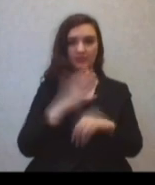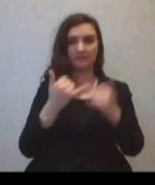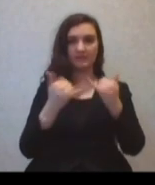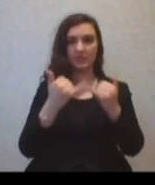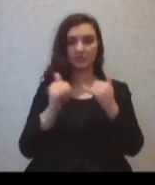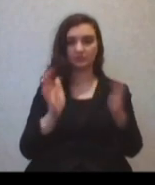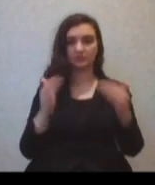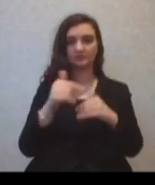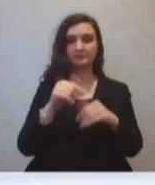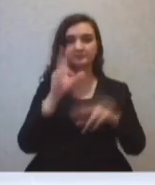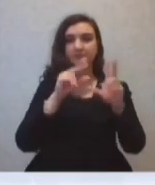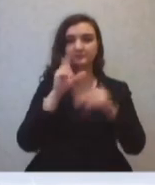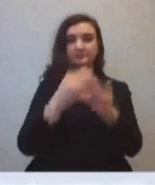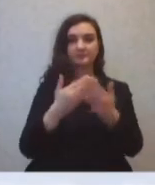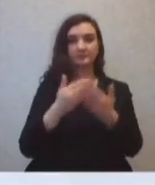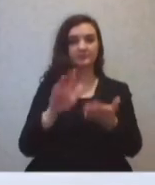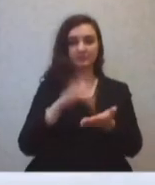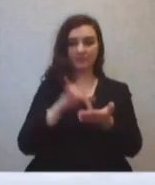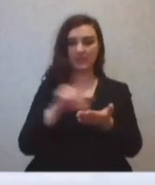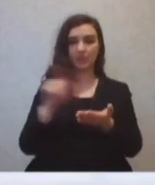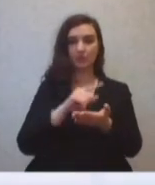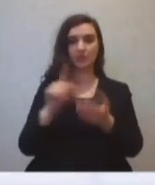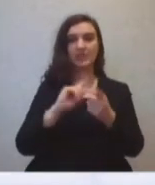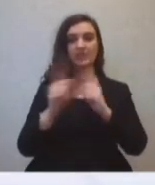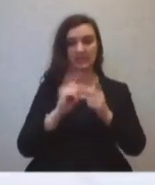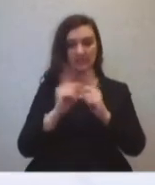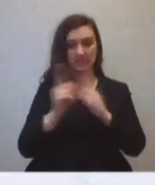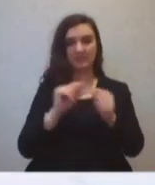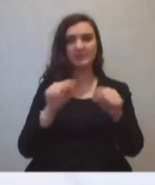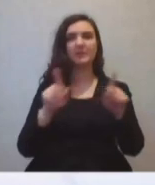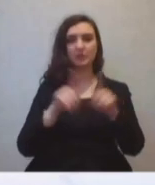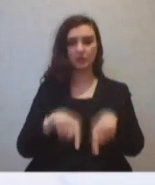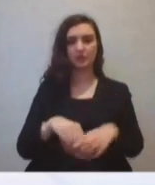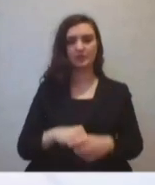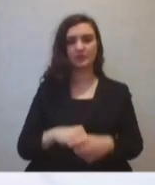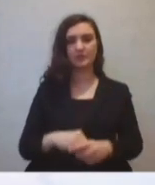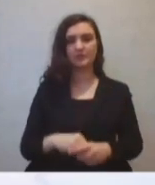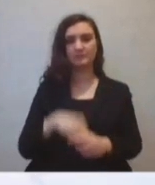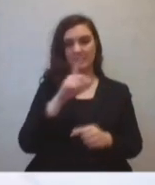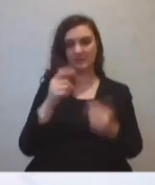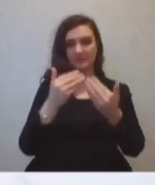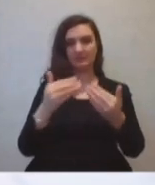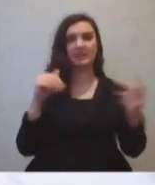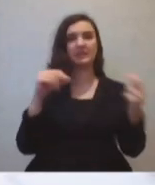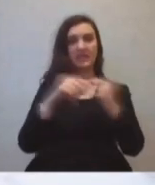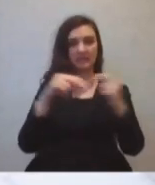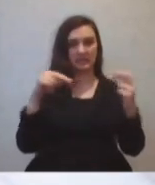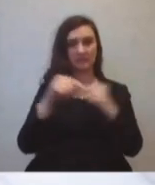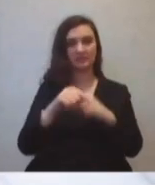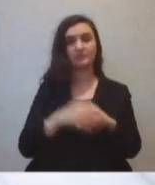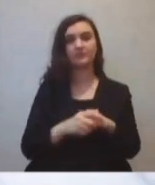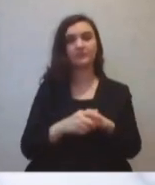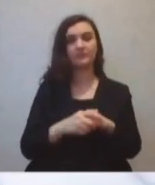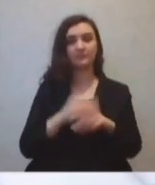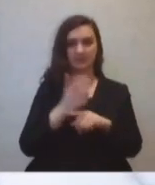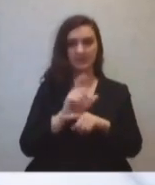ზონაზე, ვითვალისწინებდით მაგალითად ქალაქთა შორის გადაადგილებას, მათ შორის ადამიანების გადაადგილებას